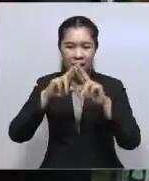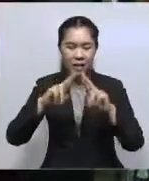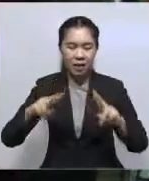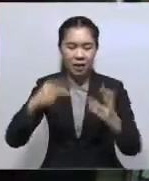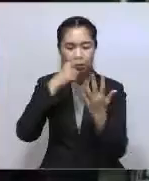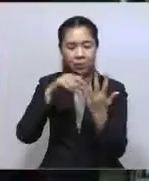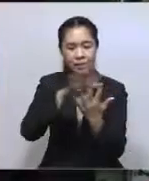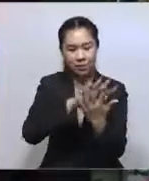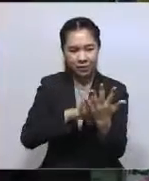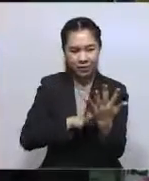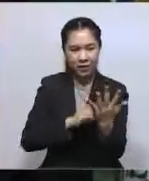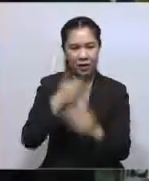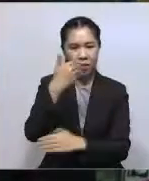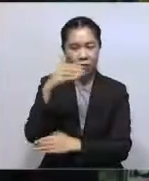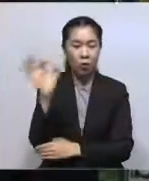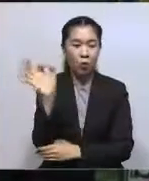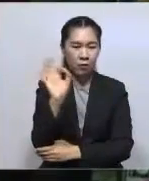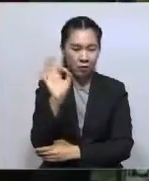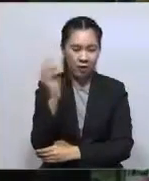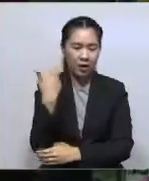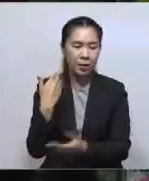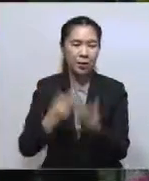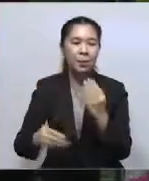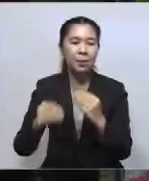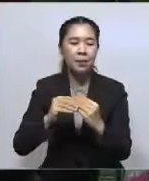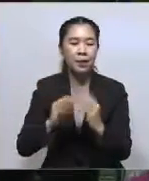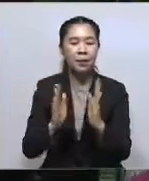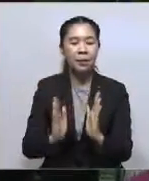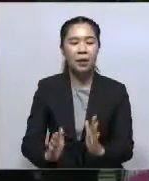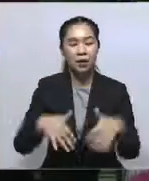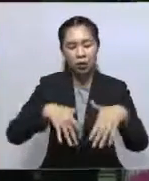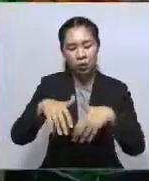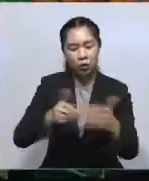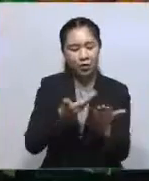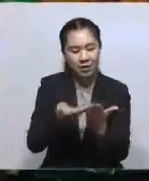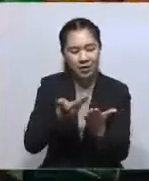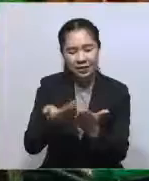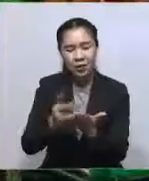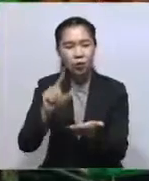ประเทศเป็นสาขาย่อยนะคะเป็นร้านย่อยๆเนี่ยให้ประชาชนมีโอกาสเข้าถึงสินค้าราค